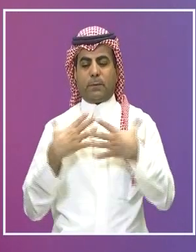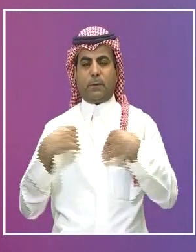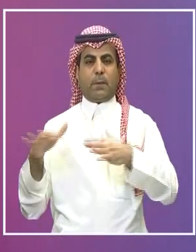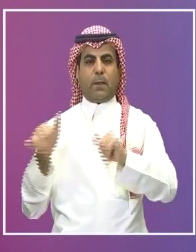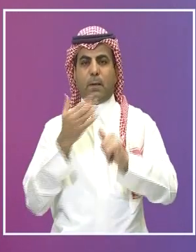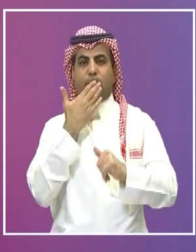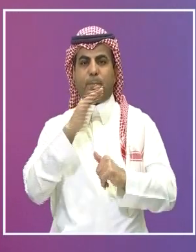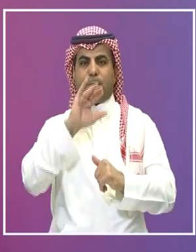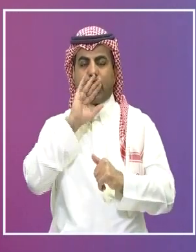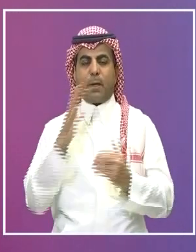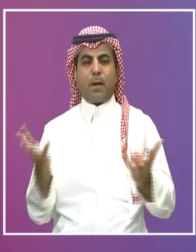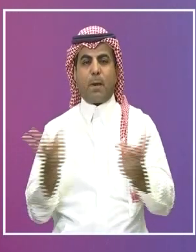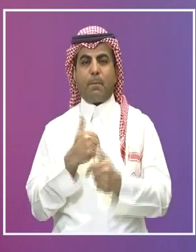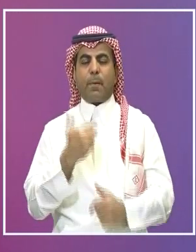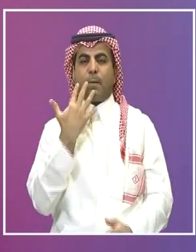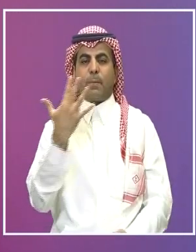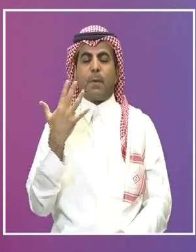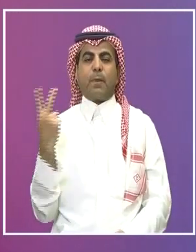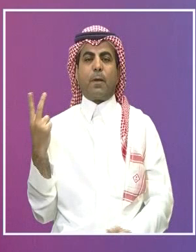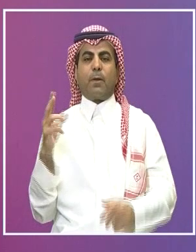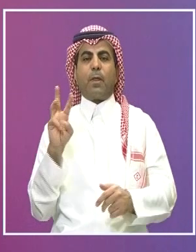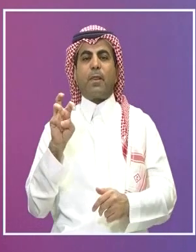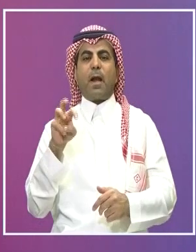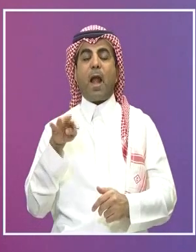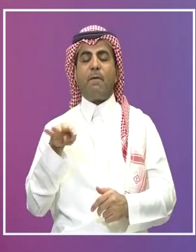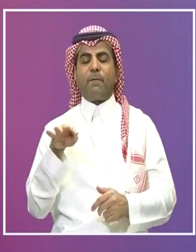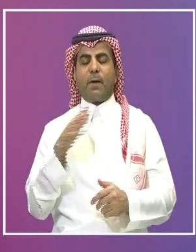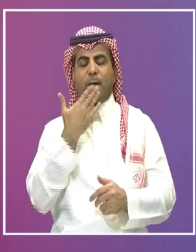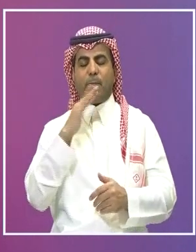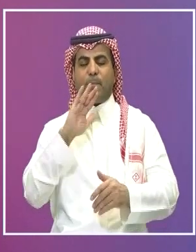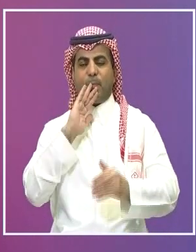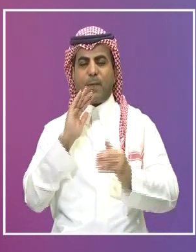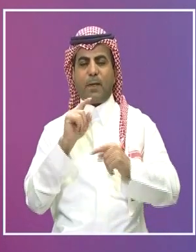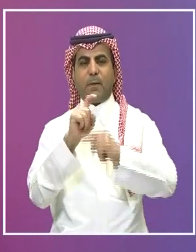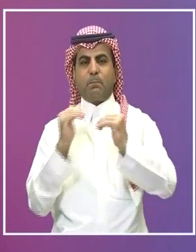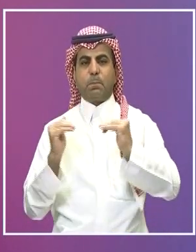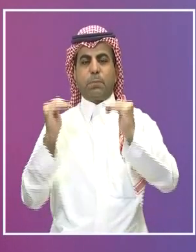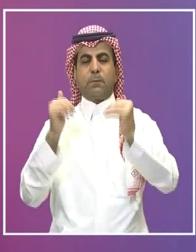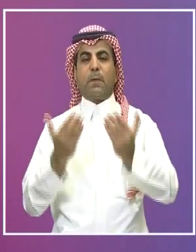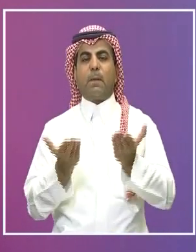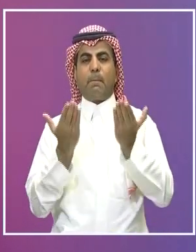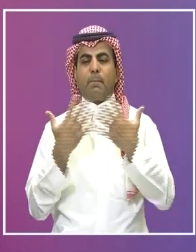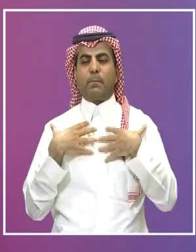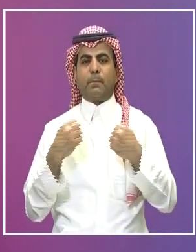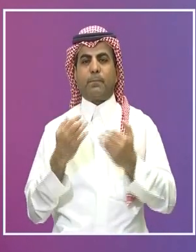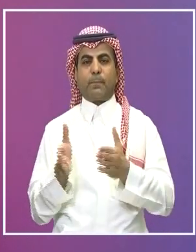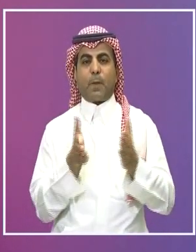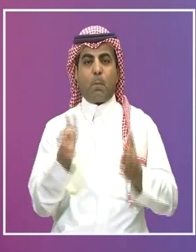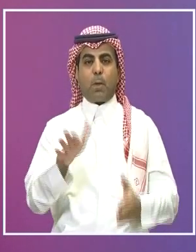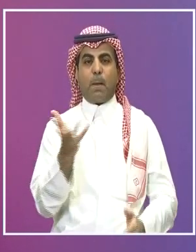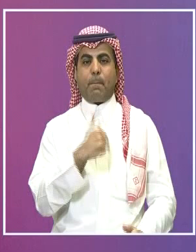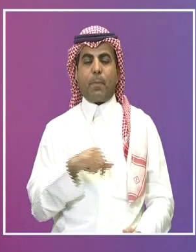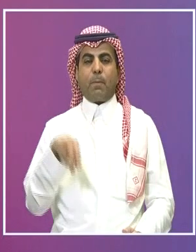بحمد الله من بينها بلغت 532,126، ونسأل الله أن يتمم على الجميع الصحة والسلامة والعافية. حالات الوفيات